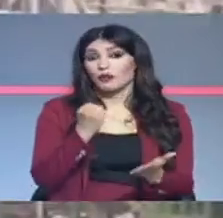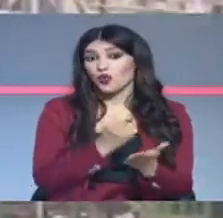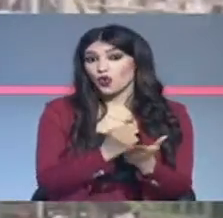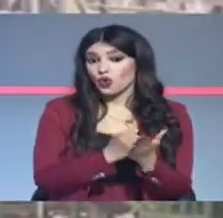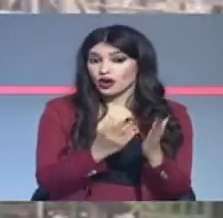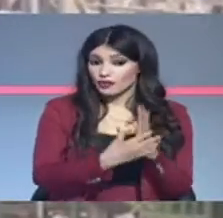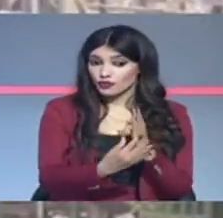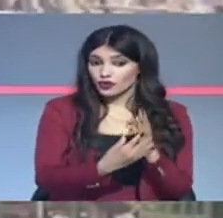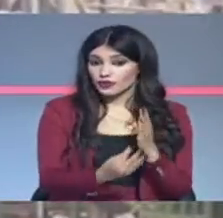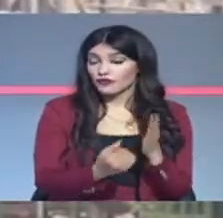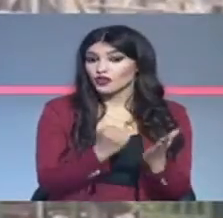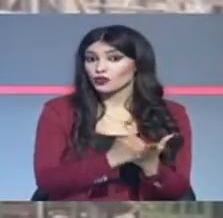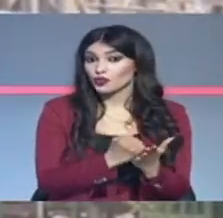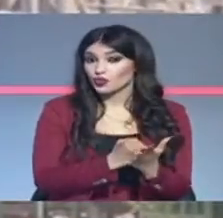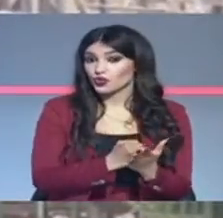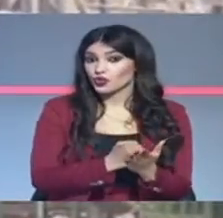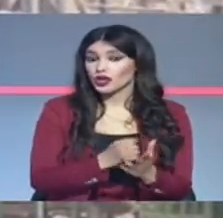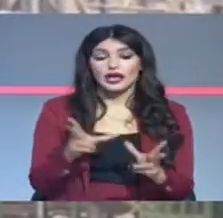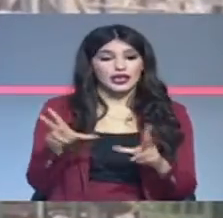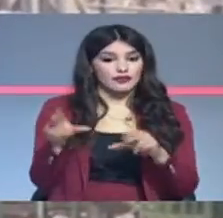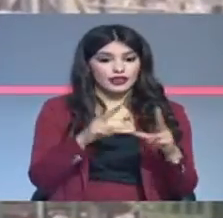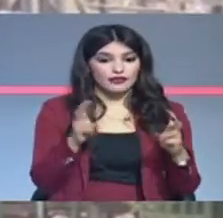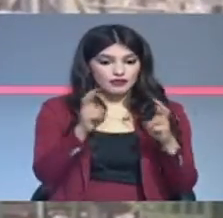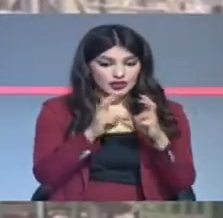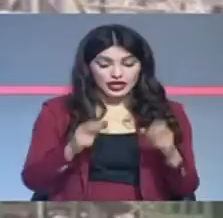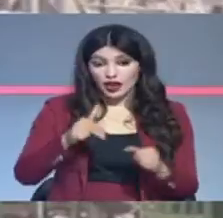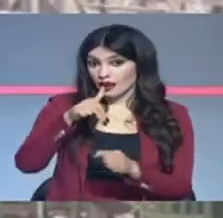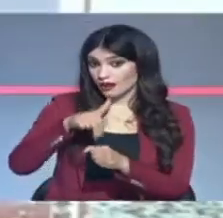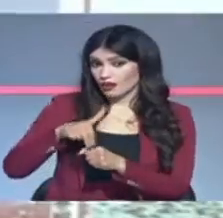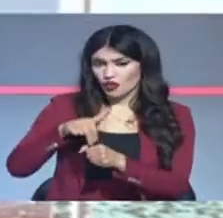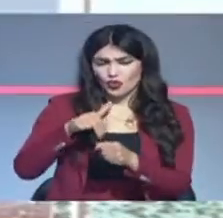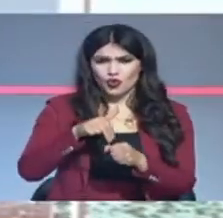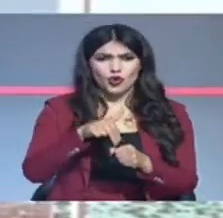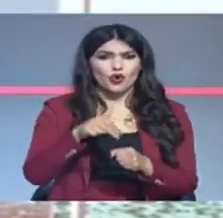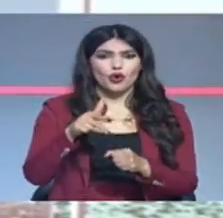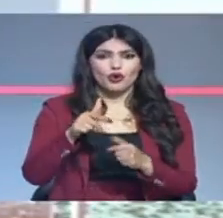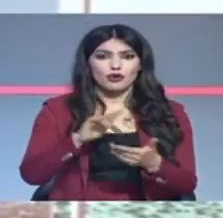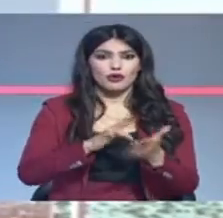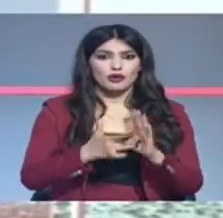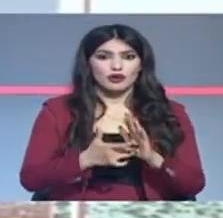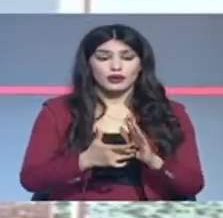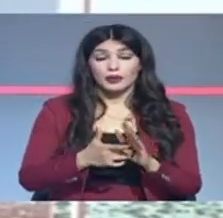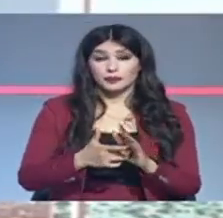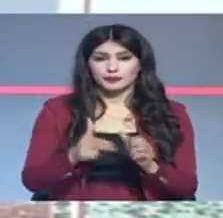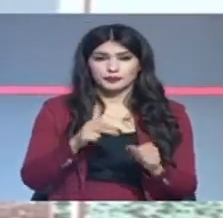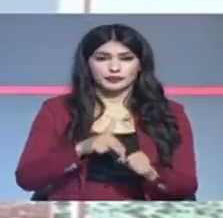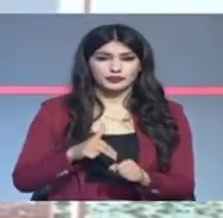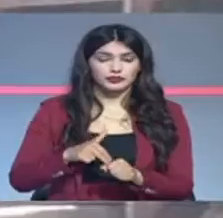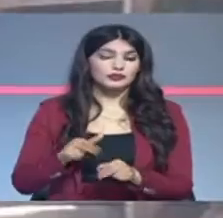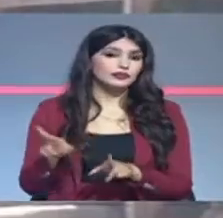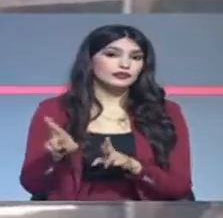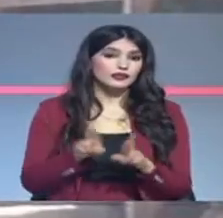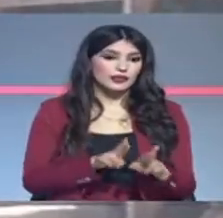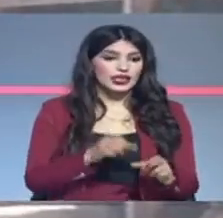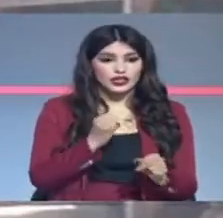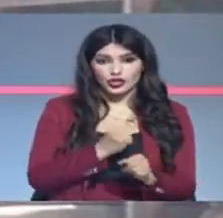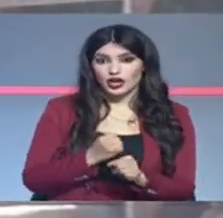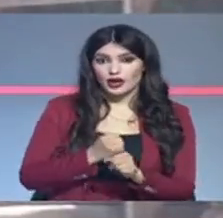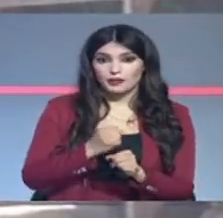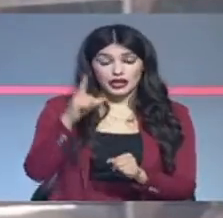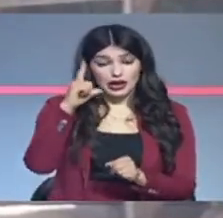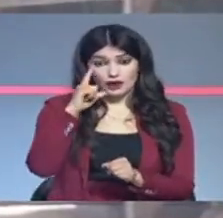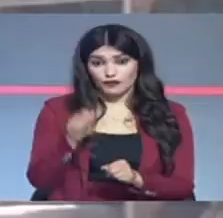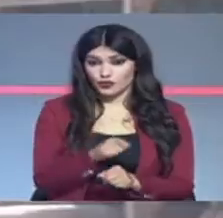اولوياته انه اه الطاقه البنزين تجدول اه البترا لي يرجع من دوره